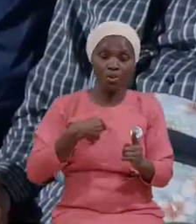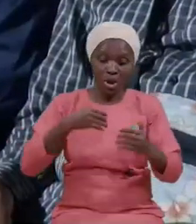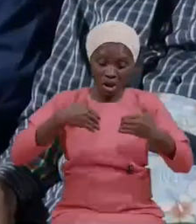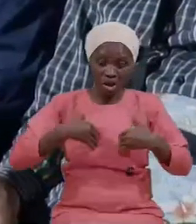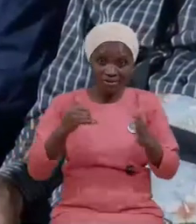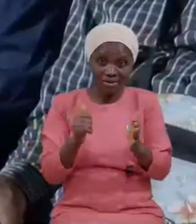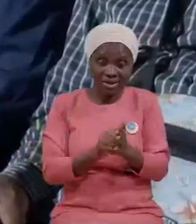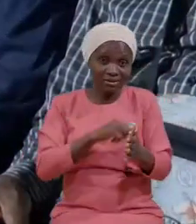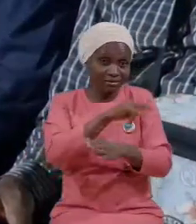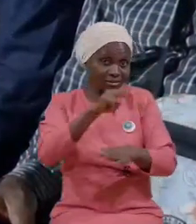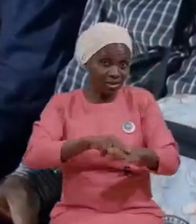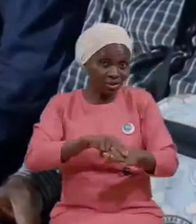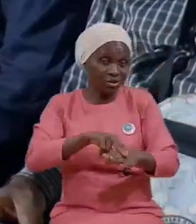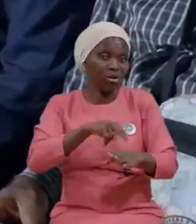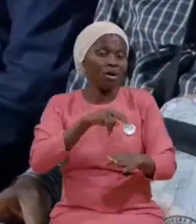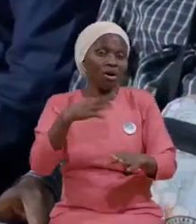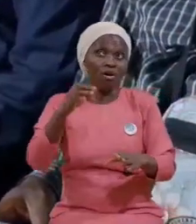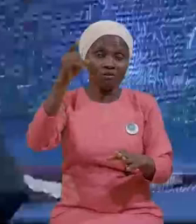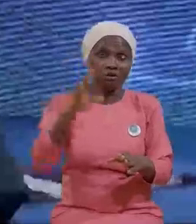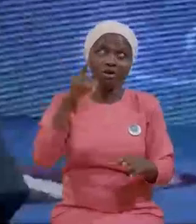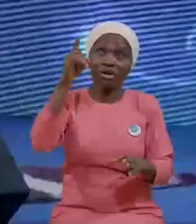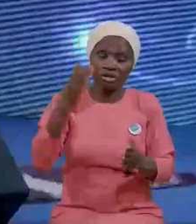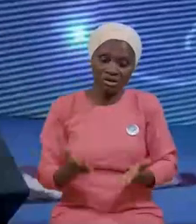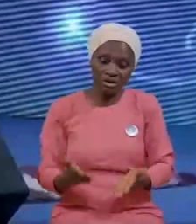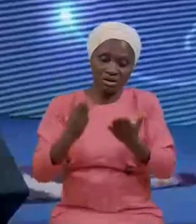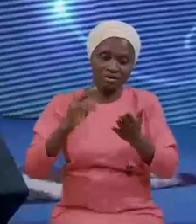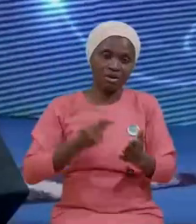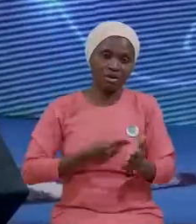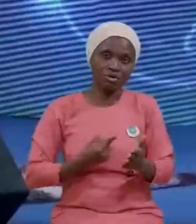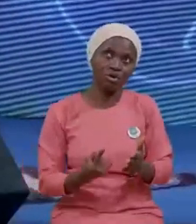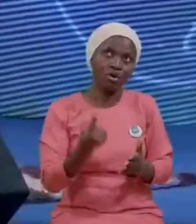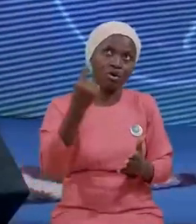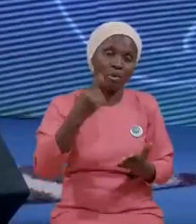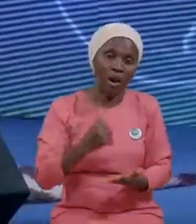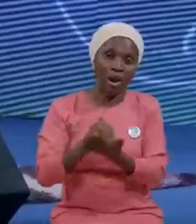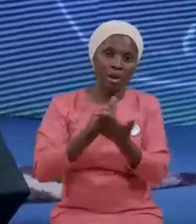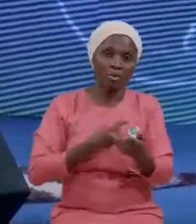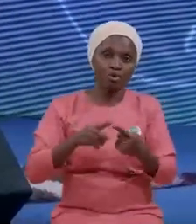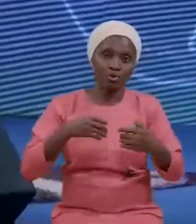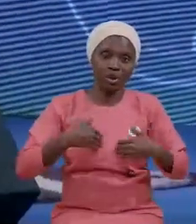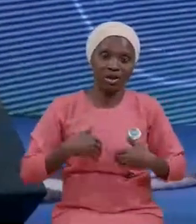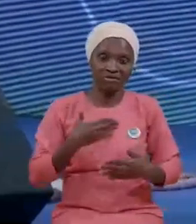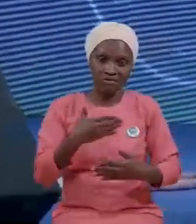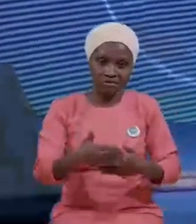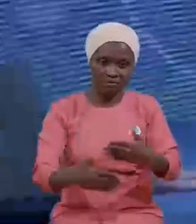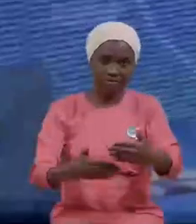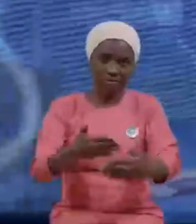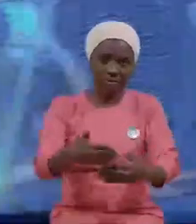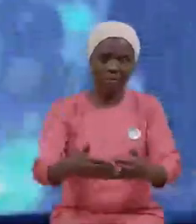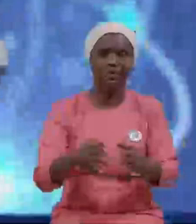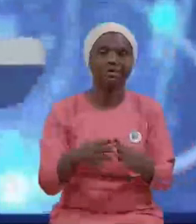Et comme nous avons cette nature de Dieu, il nous fait progresser, il nous fait avancer, il nous amène à avancer dans sa